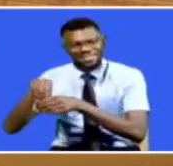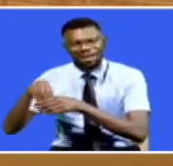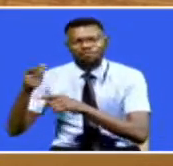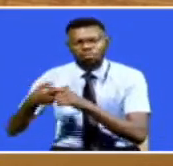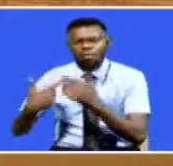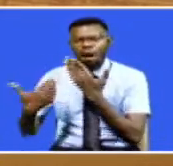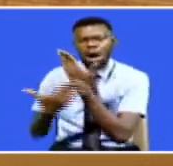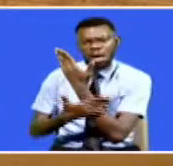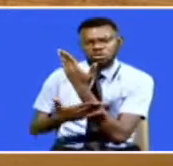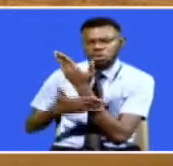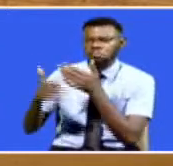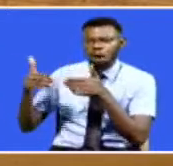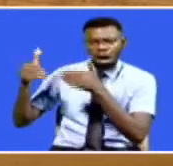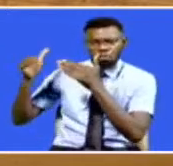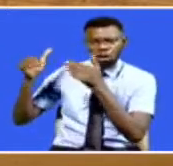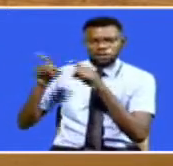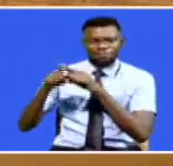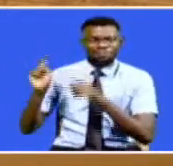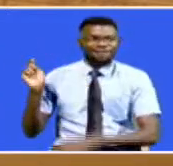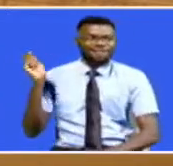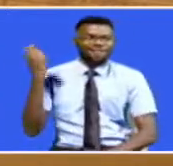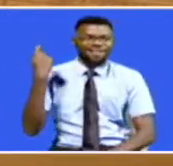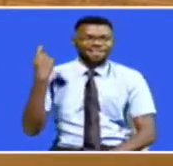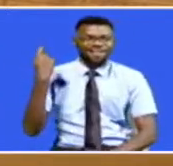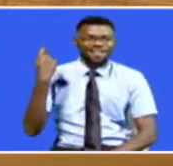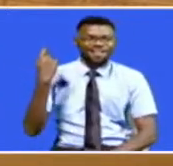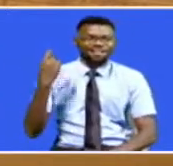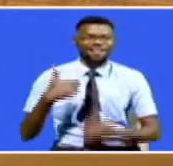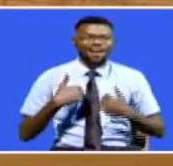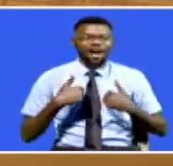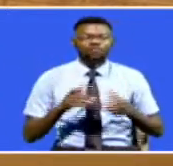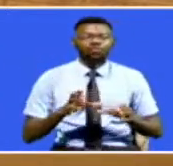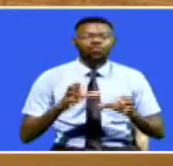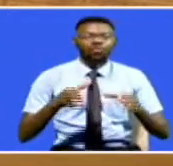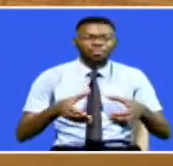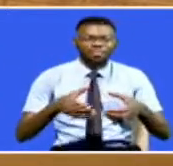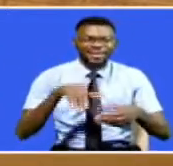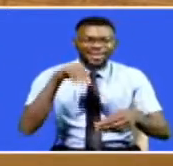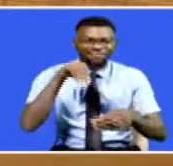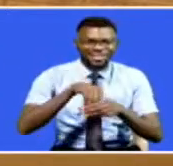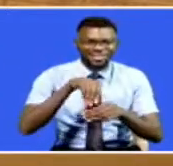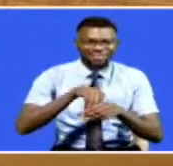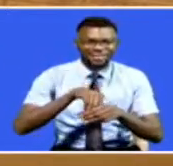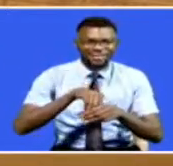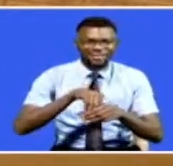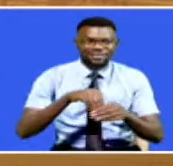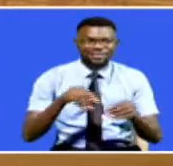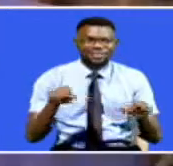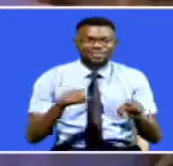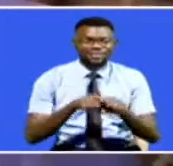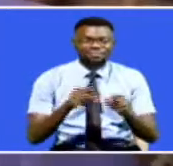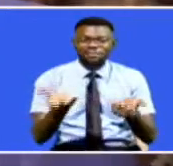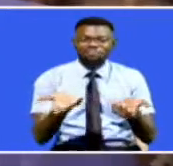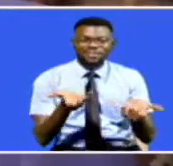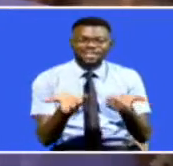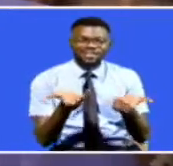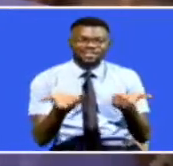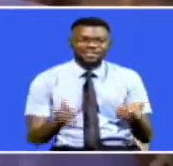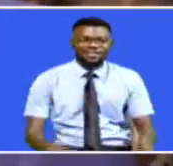na wale wa hapa nchini Kenya kupitia shirika la uwekezaji na biashara la Lapel. There are very